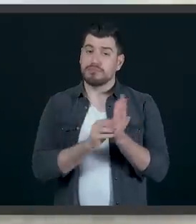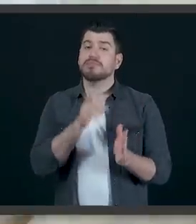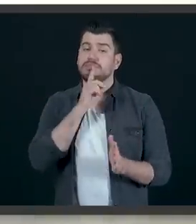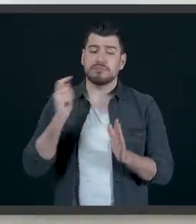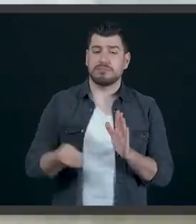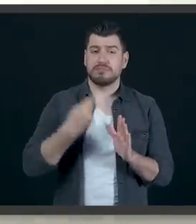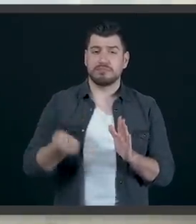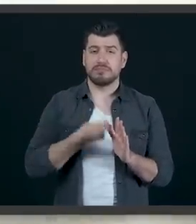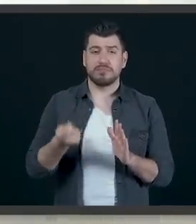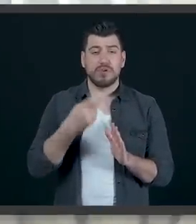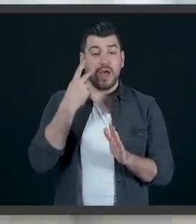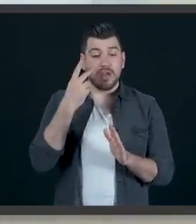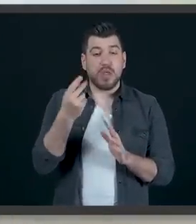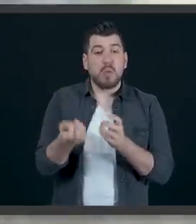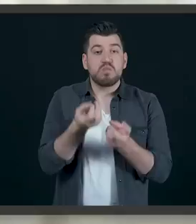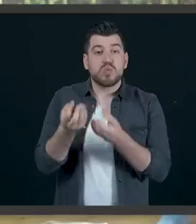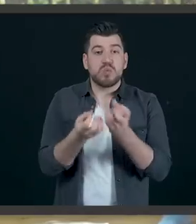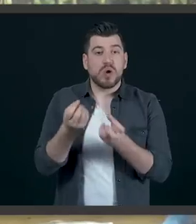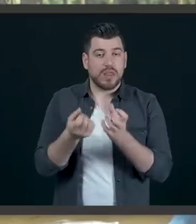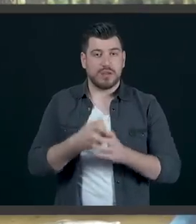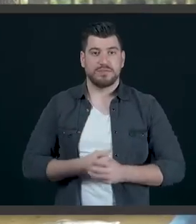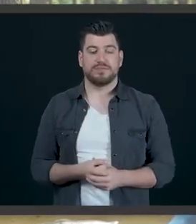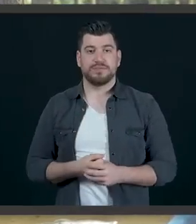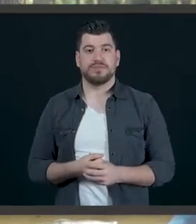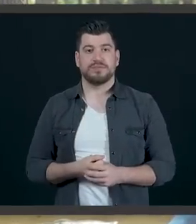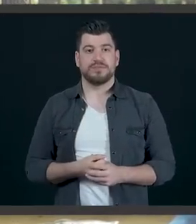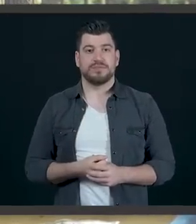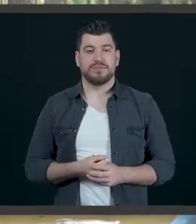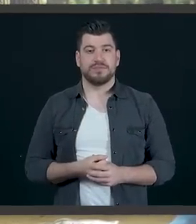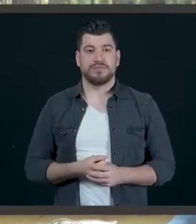Ανακατεύουμε μέχρι που να δούμε την πρώτη μπουρμπουλήθρα.